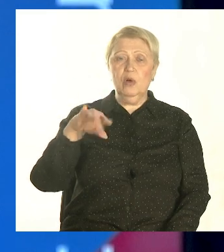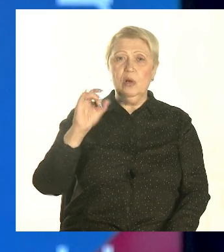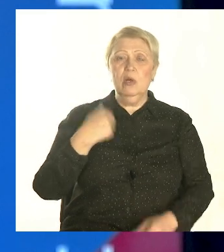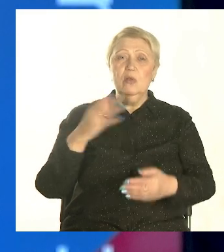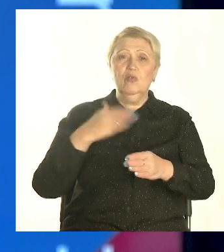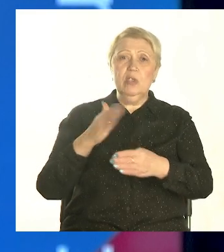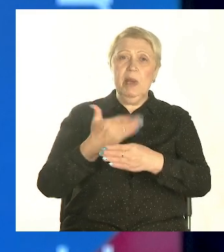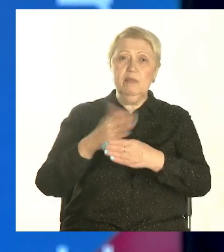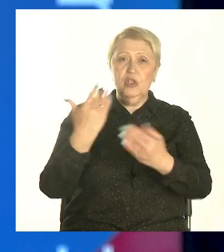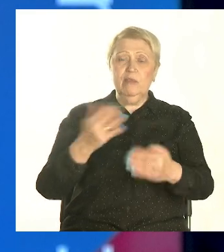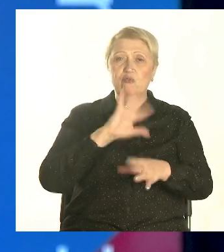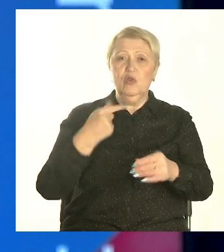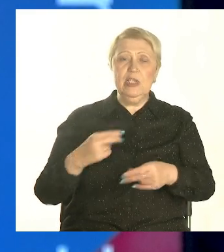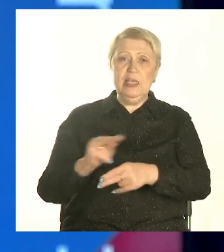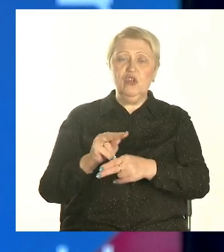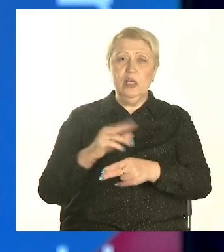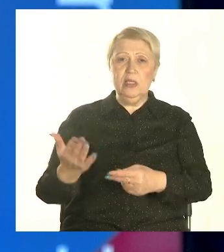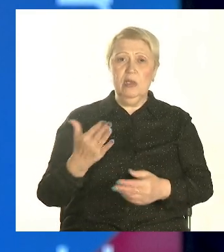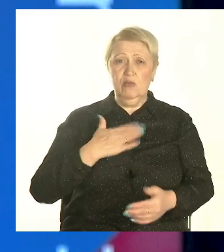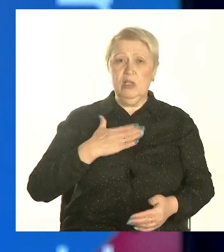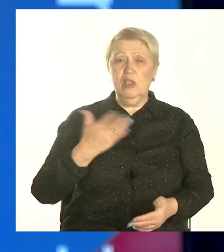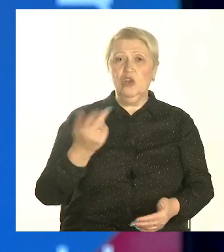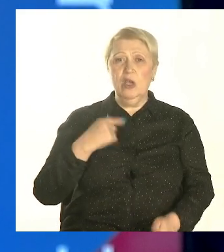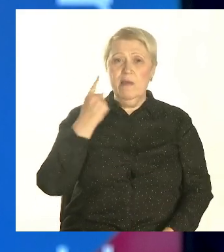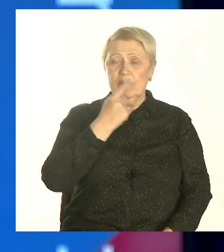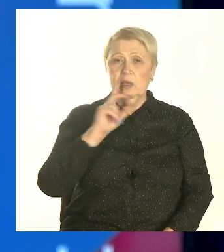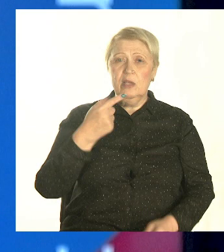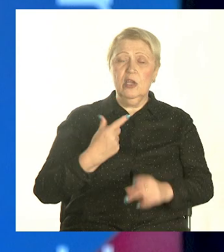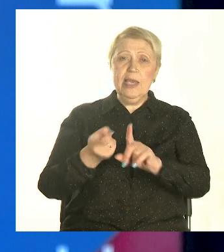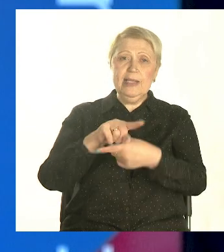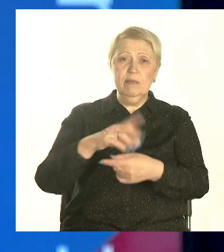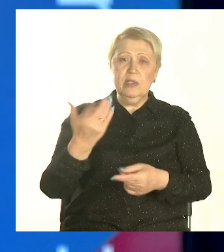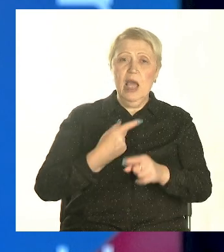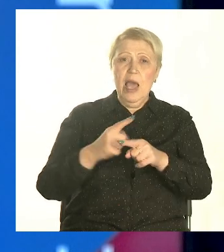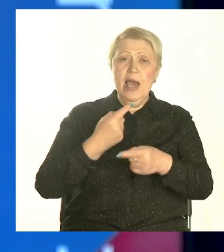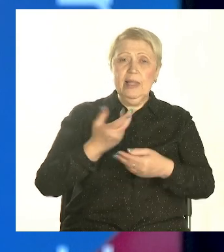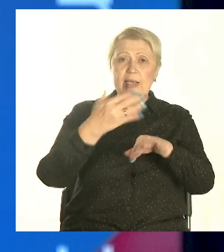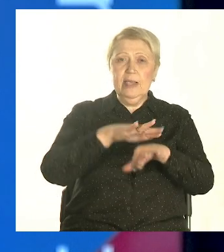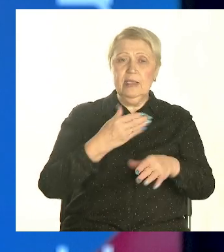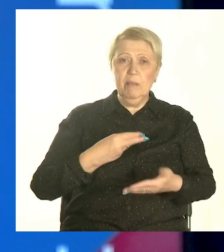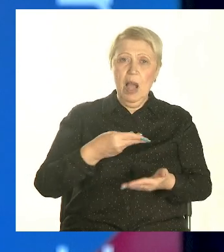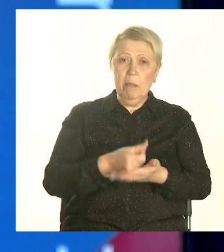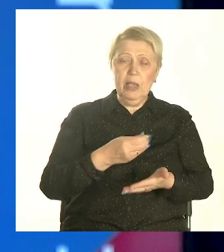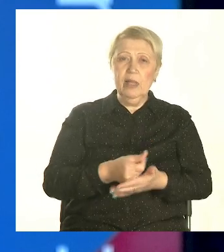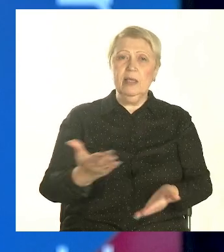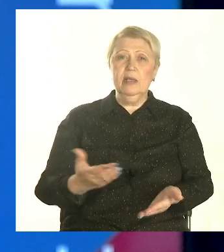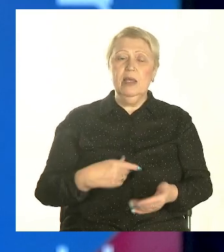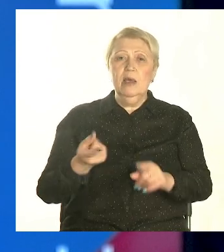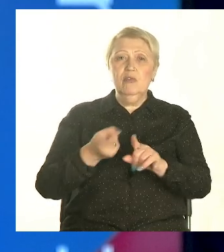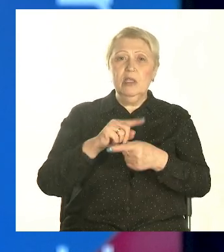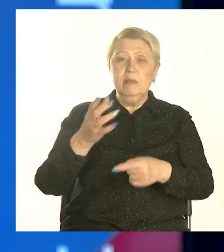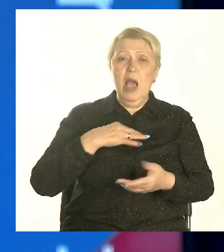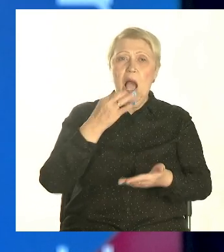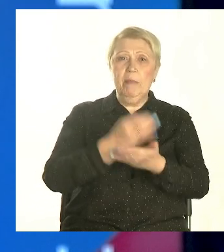размещению. На наш взгляд, вот изменение системы оплаты, изменение системы